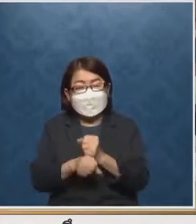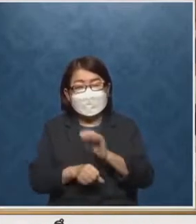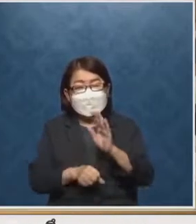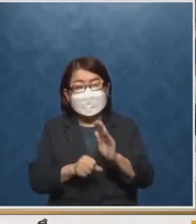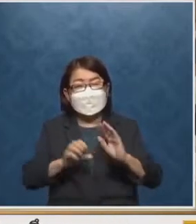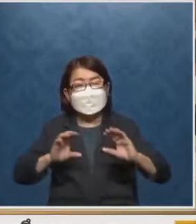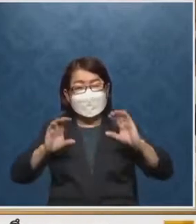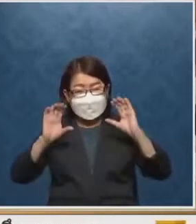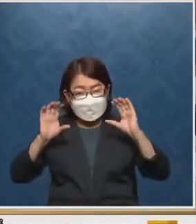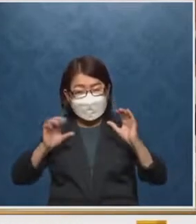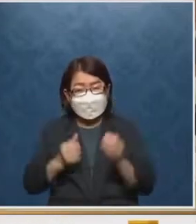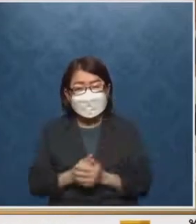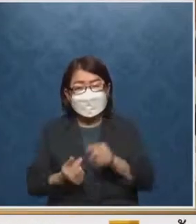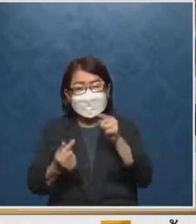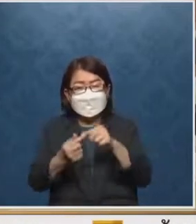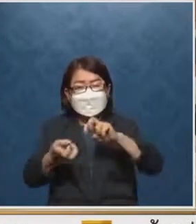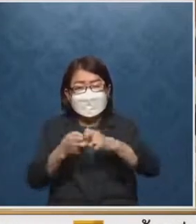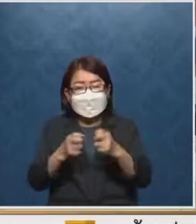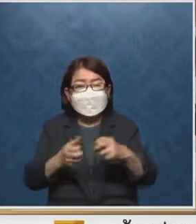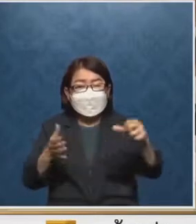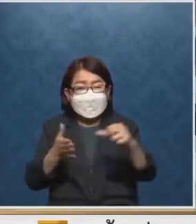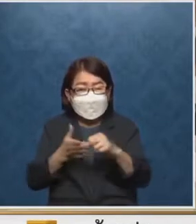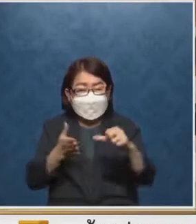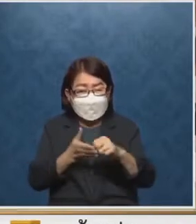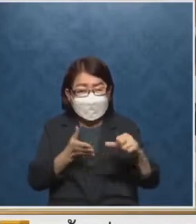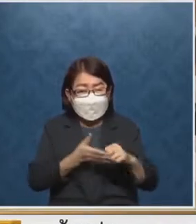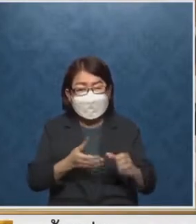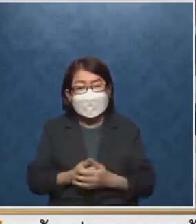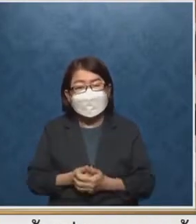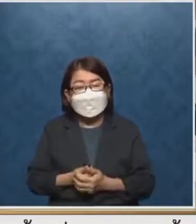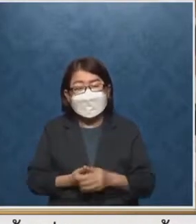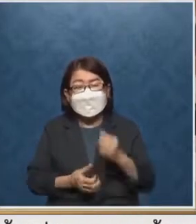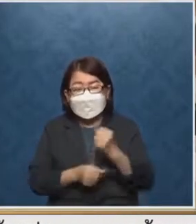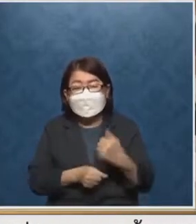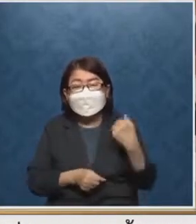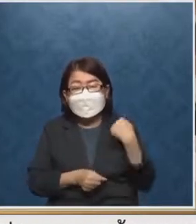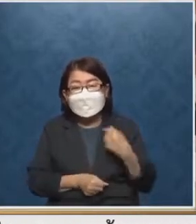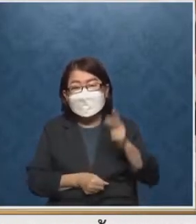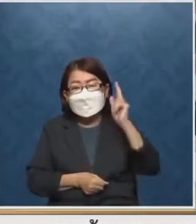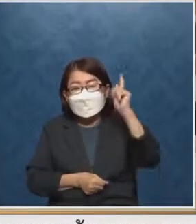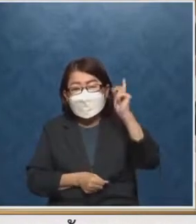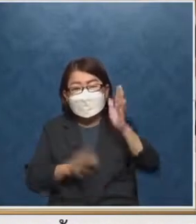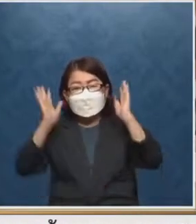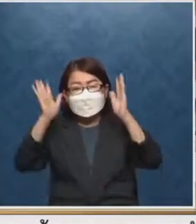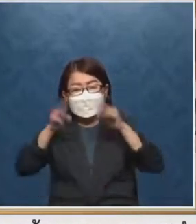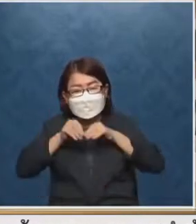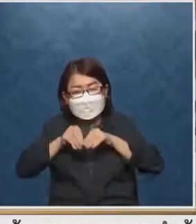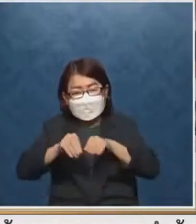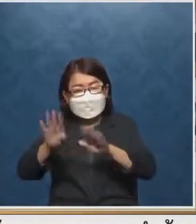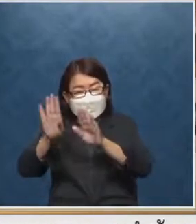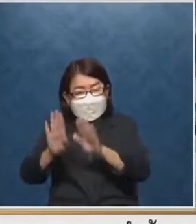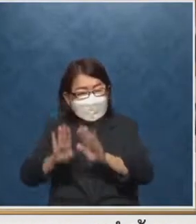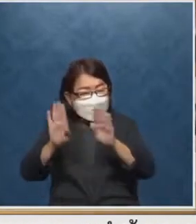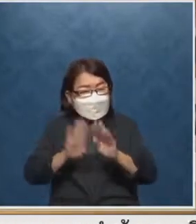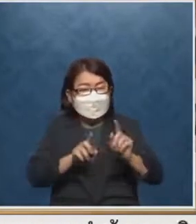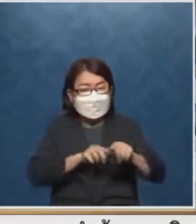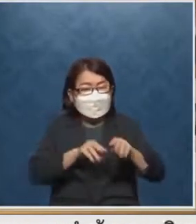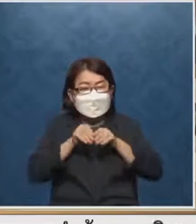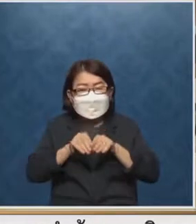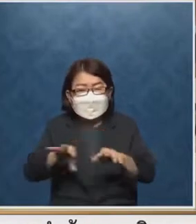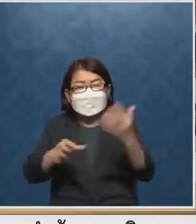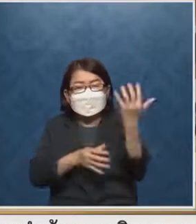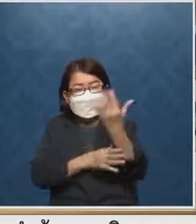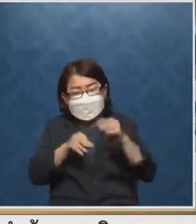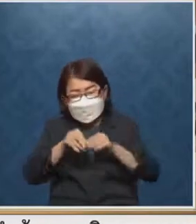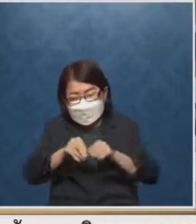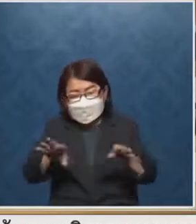ครัฐในการแก้ไขปัญหาดังกล่าวโดยการผลิตสื่อประชาสัมพันธ์ในรูปแบบต่างๆเผยแพร่สู่ประชาช